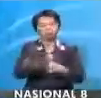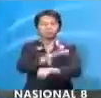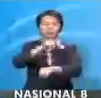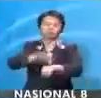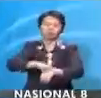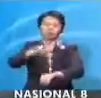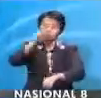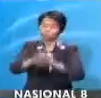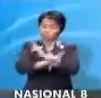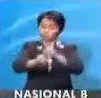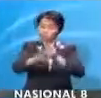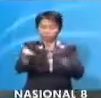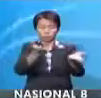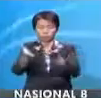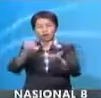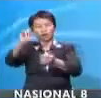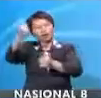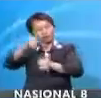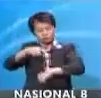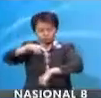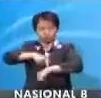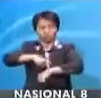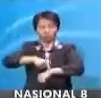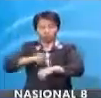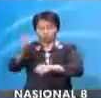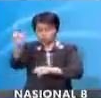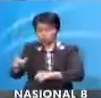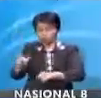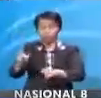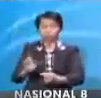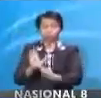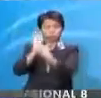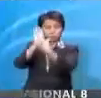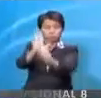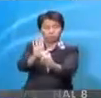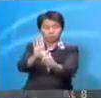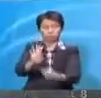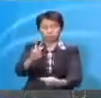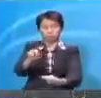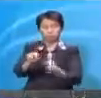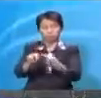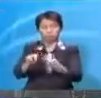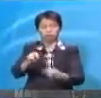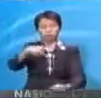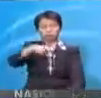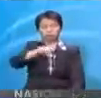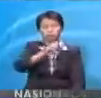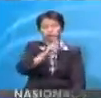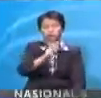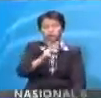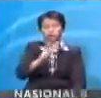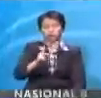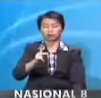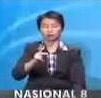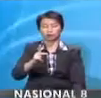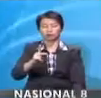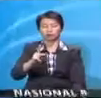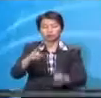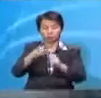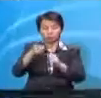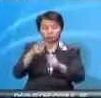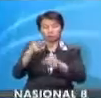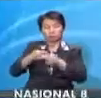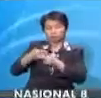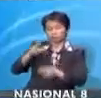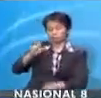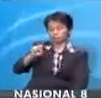dan perlu sedia berkhidmat setiap masa. Justru calon yang ditampilkan oleh BN atau PRK Perkhidmatan PAUH,